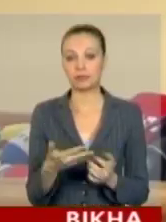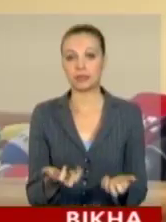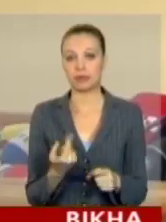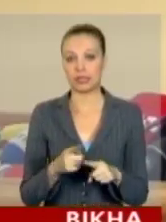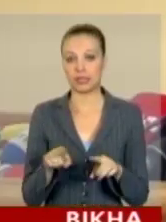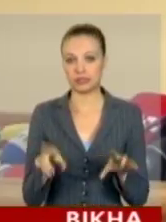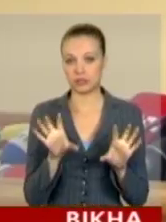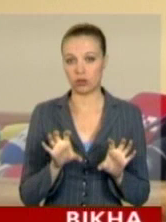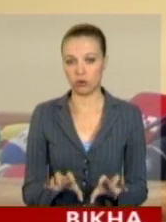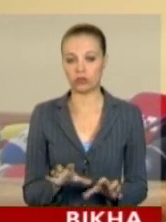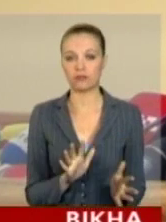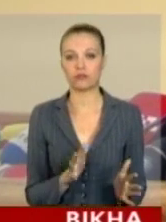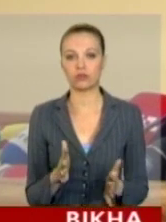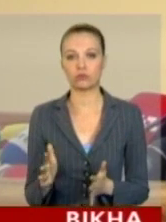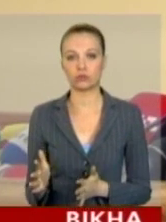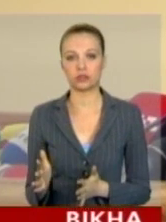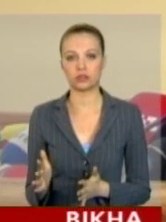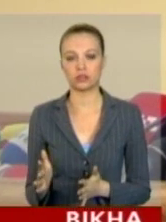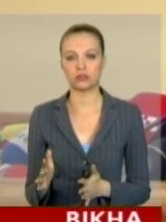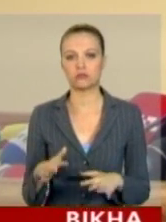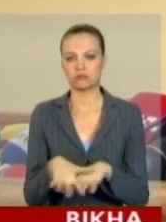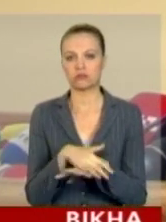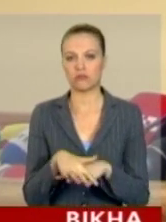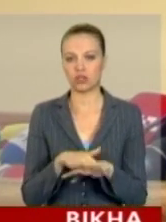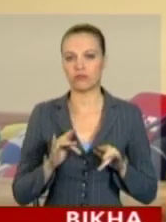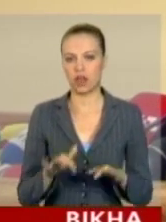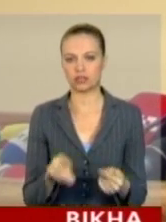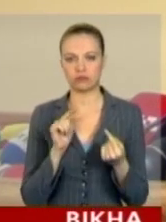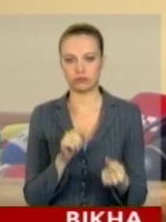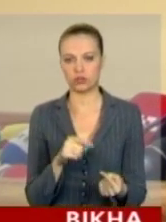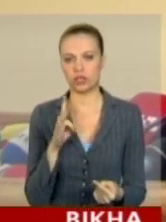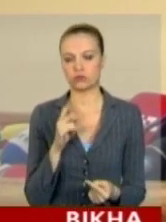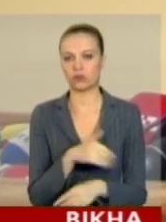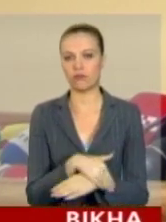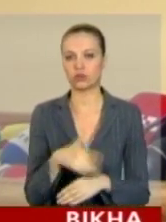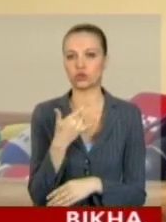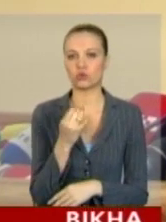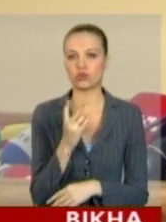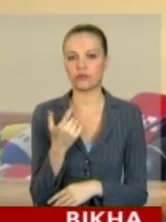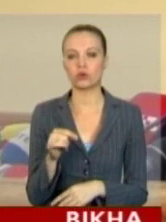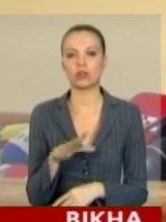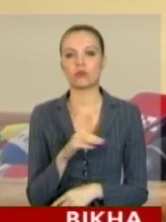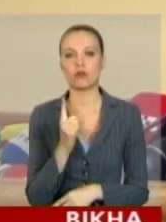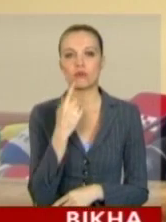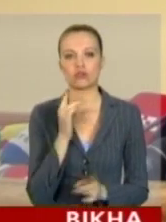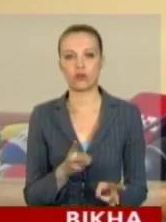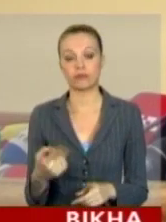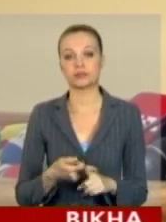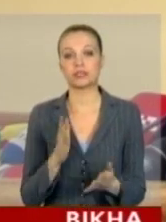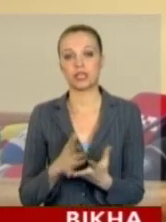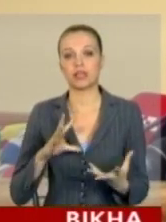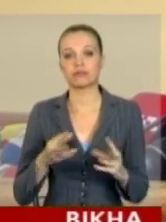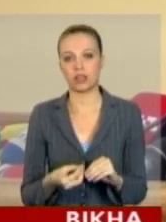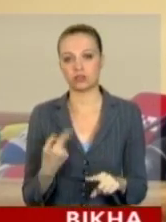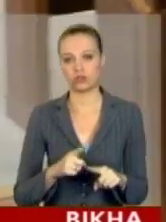цих законів відбулися масові акції протесту на вулиці Грушевського, і де була перша кров. Це є наслідки вже